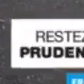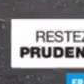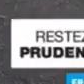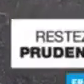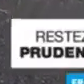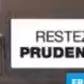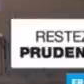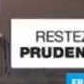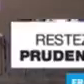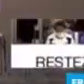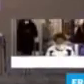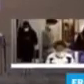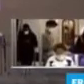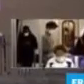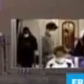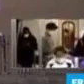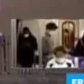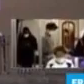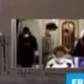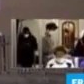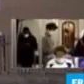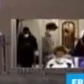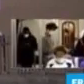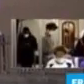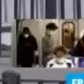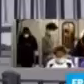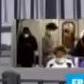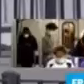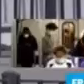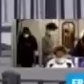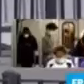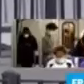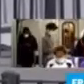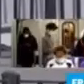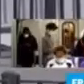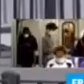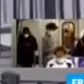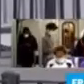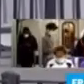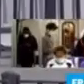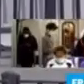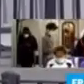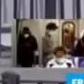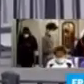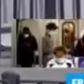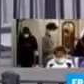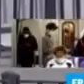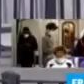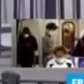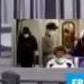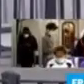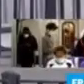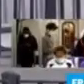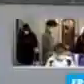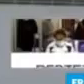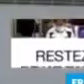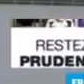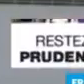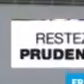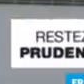en réanimation pédiatrique. De jeunes patients sans facteur de risque identifié, mais qui développent un